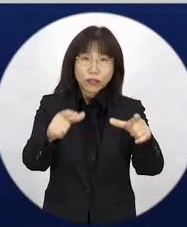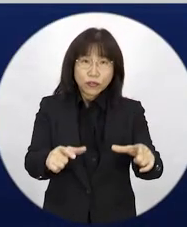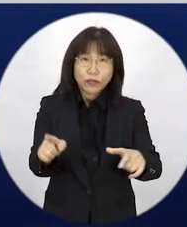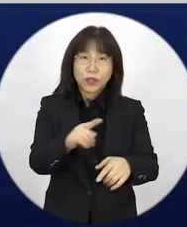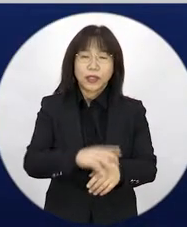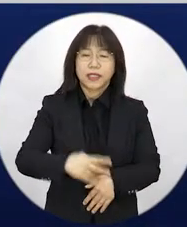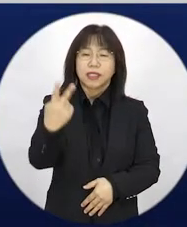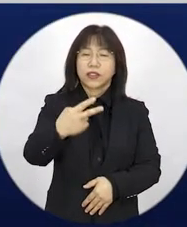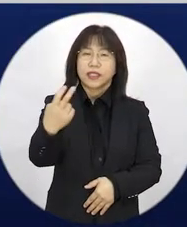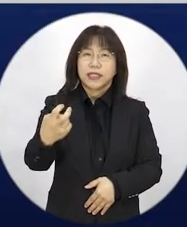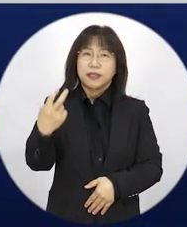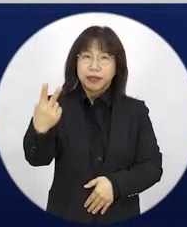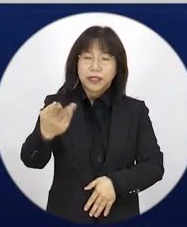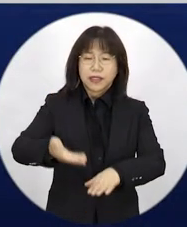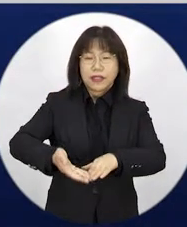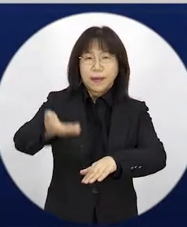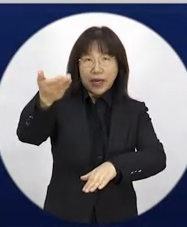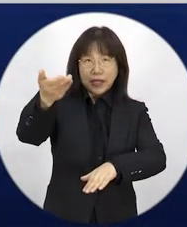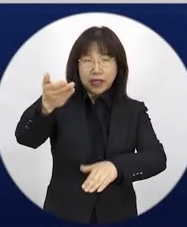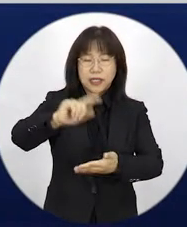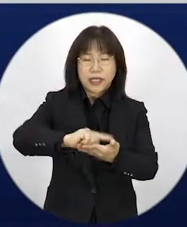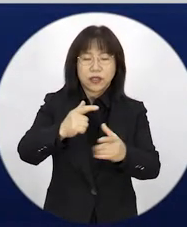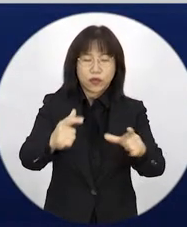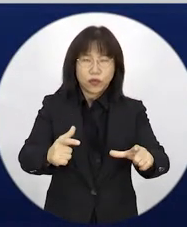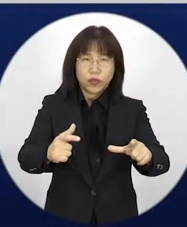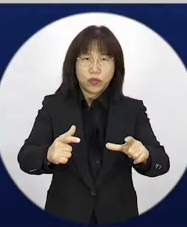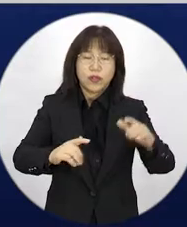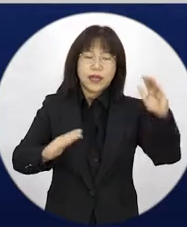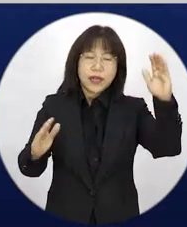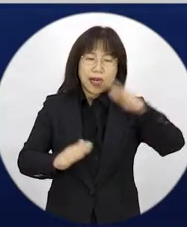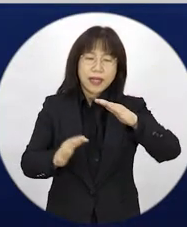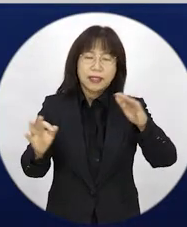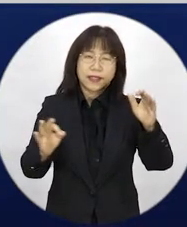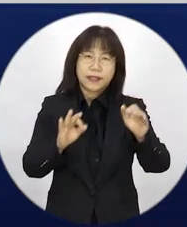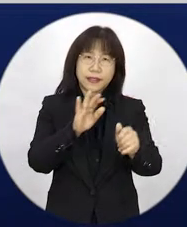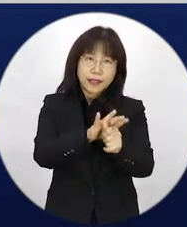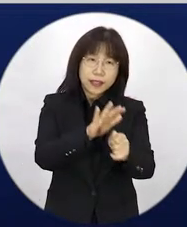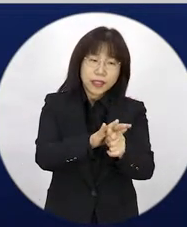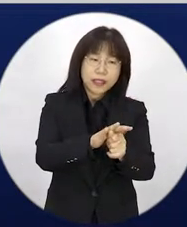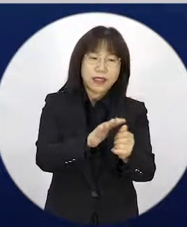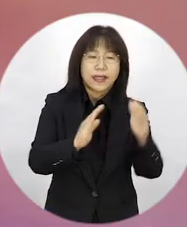강서구가 2022년 상반기 강서구 장학회 장학생을 선발합니다.